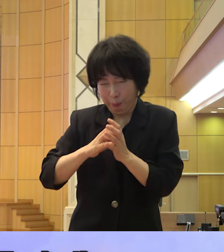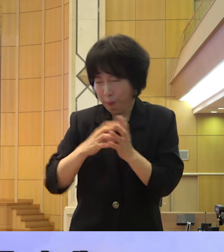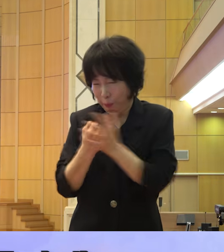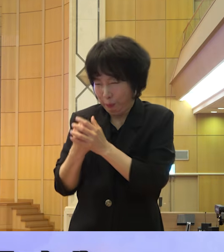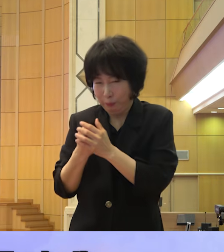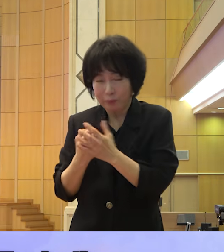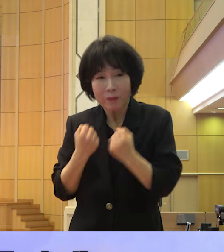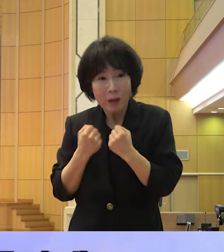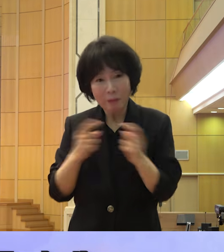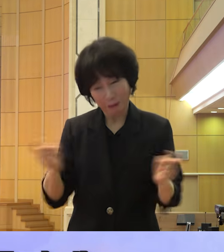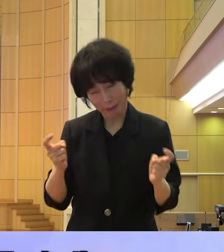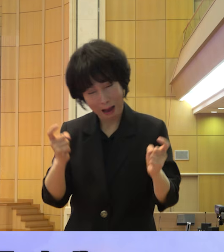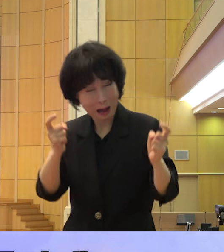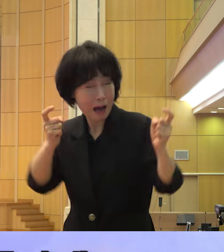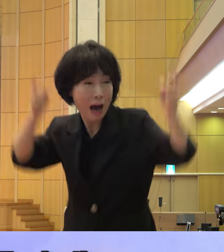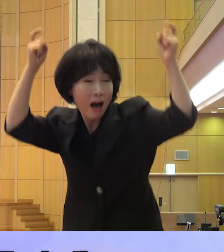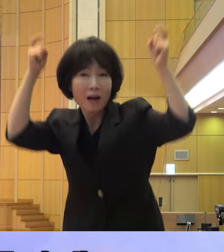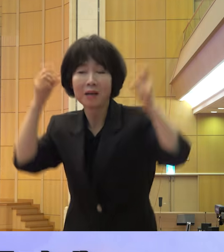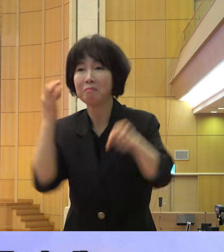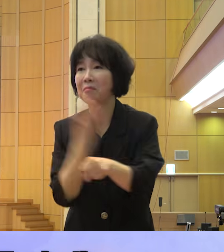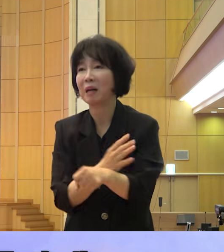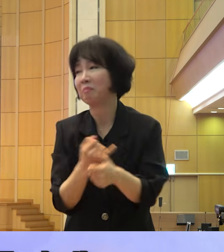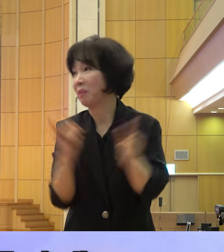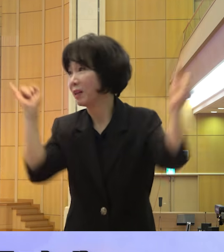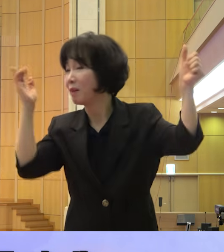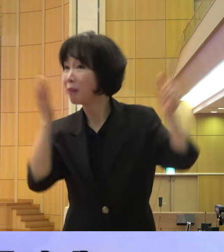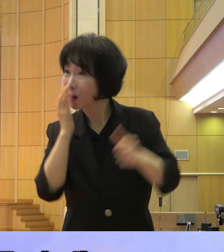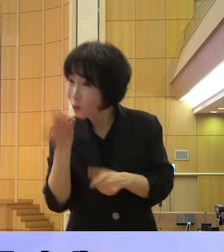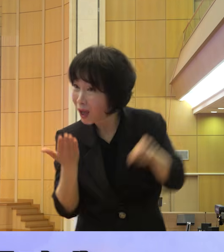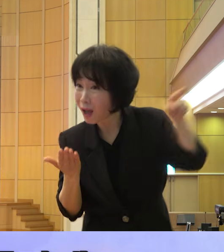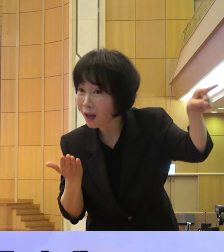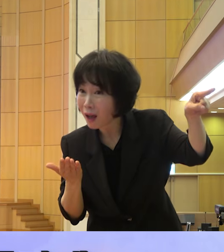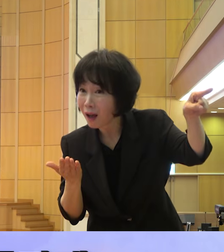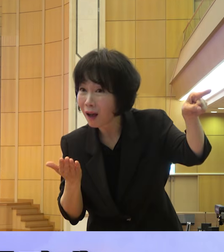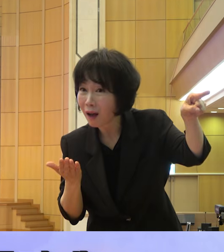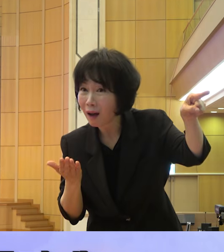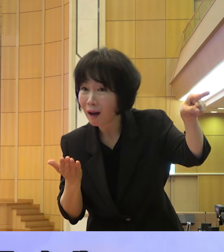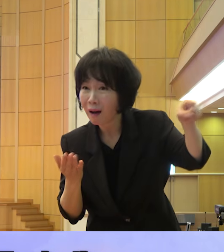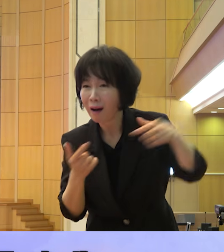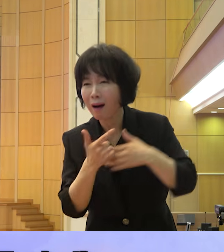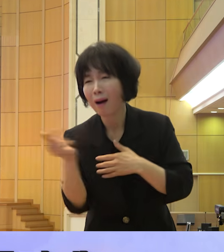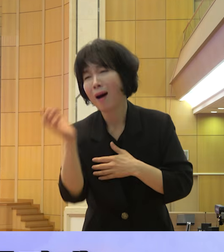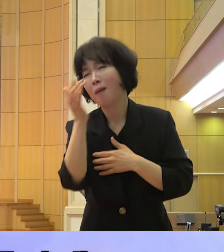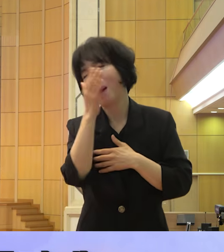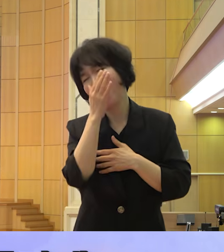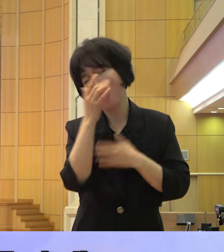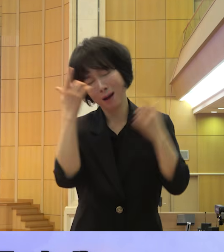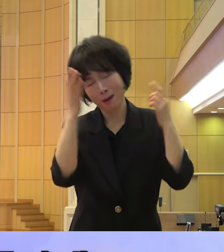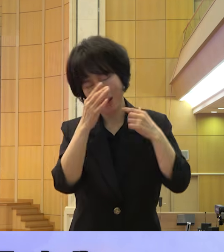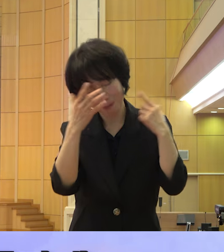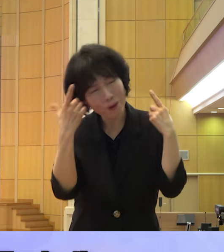저쩌고 하다 코 째버려 가지고 난리 나면 되겠어요? 얼마나 바보 같은 사람입니까?